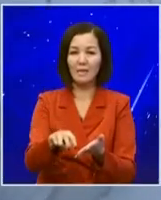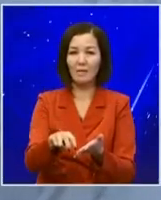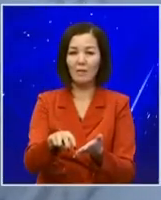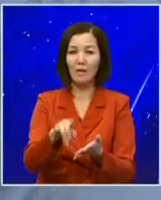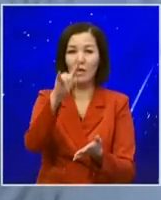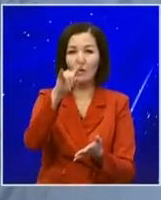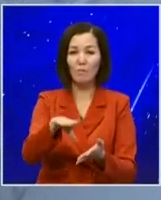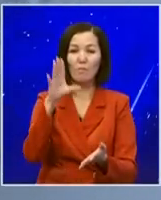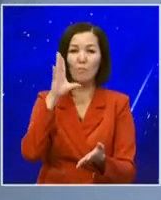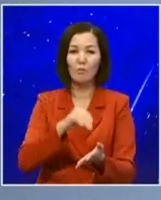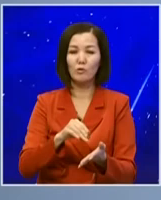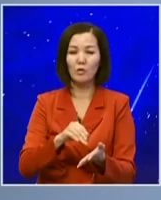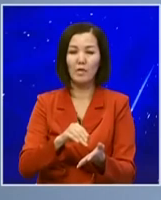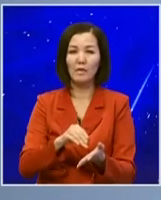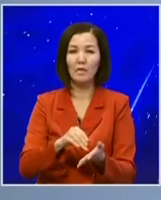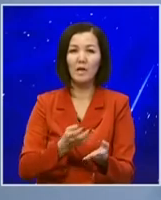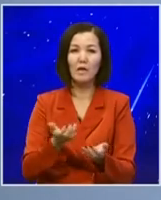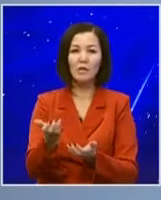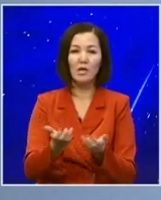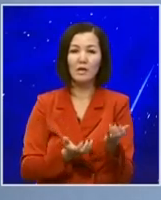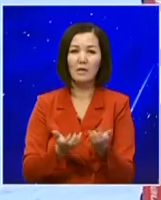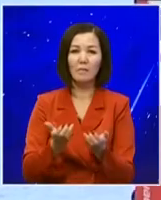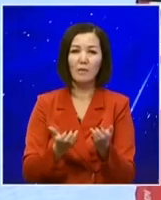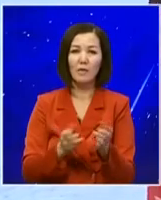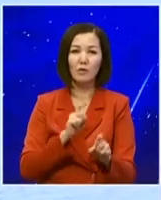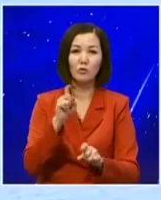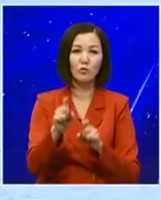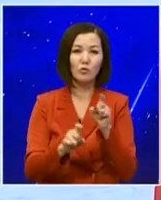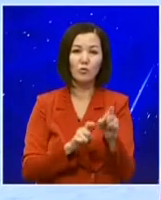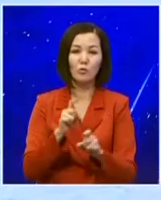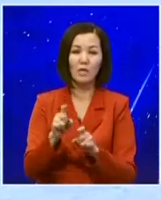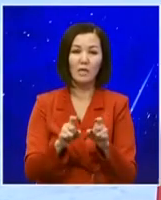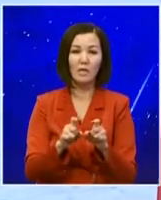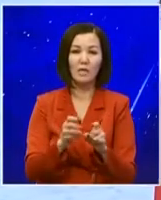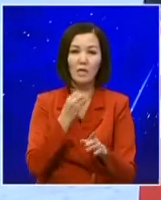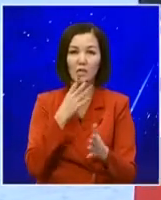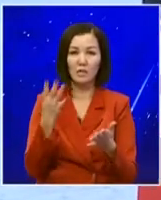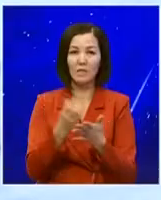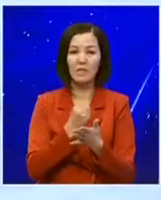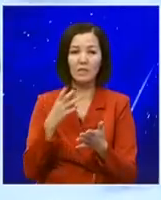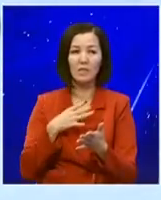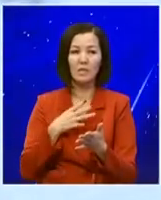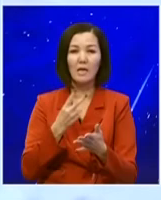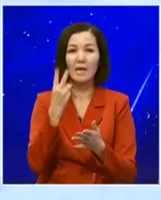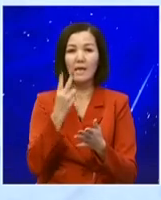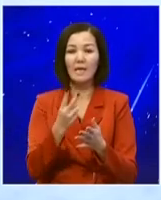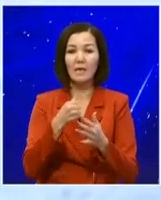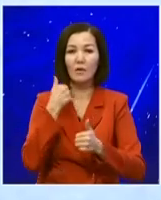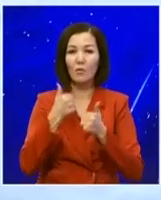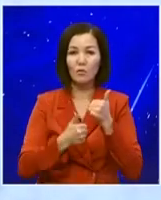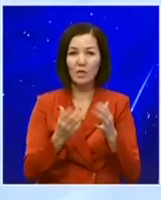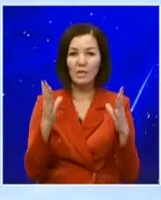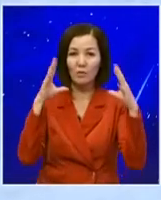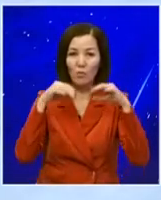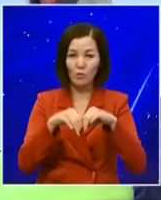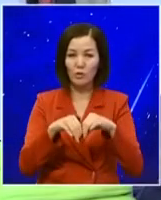қонады. Ол шаңғымен жүгіруде де өздік нәтиже көрсетіп жүр. Шаңғы қоссай спортын бұл екі спорт түрі. Бұл